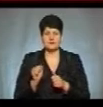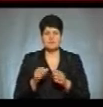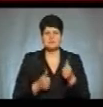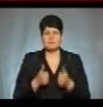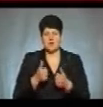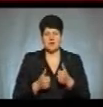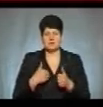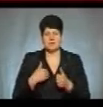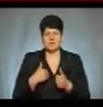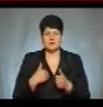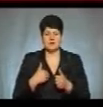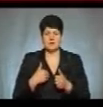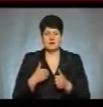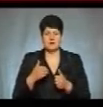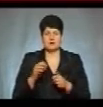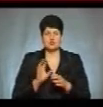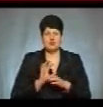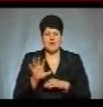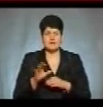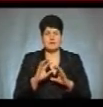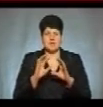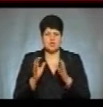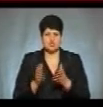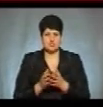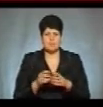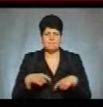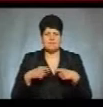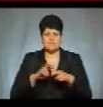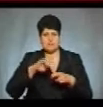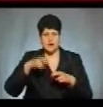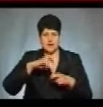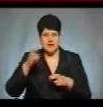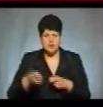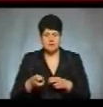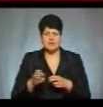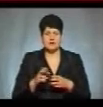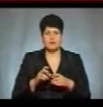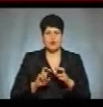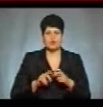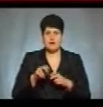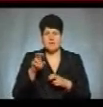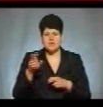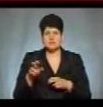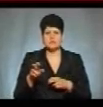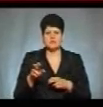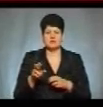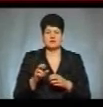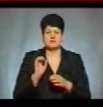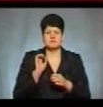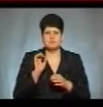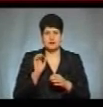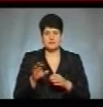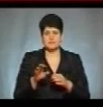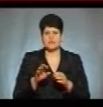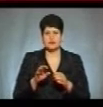в метанні списа, штовханні м'яча, біг з бар'єрами, біг по координаційній драбинці, кидання в ціль, вортекс – це